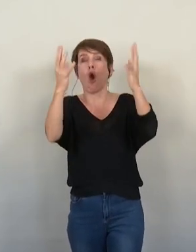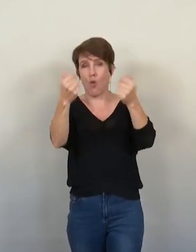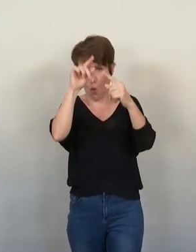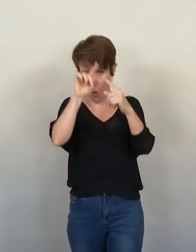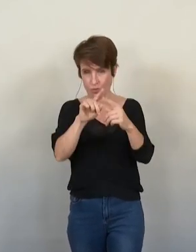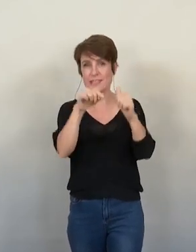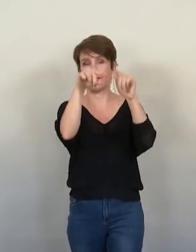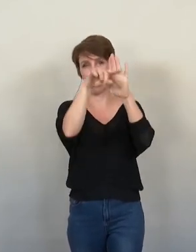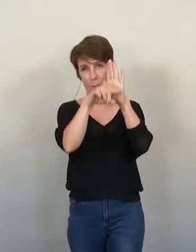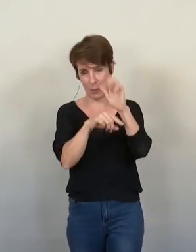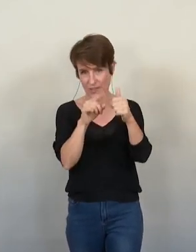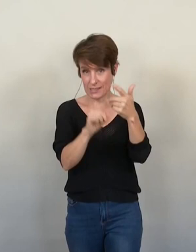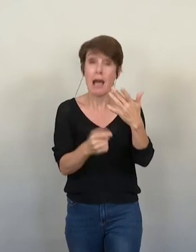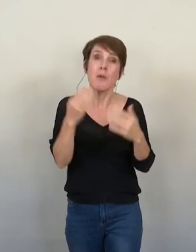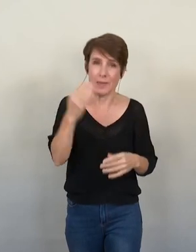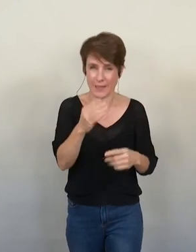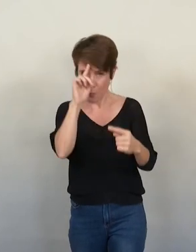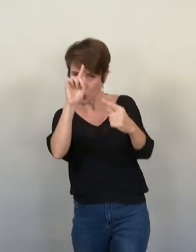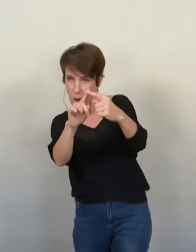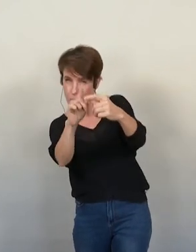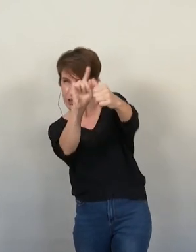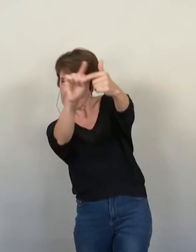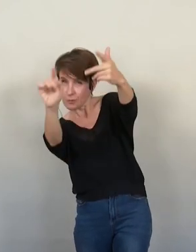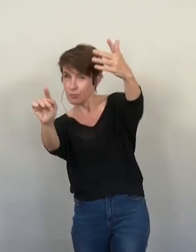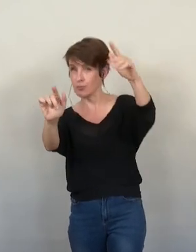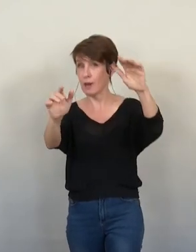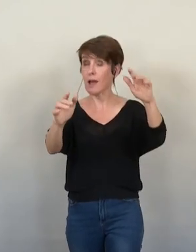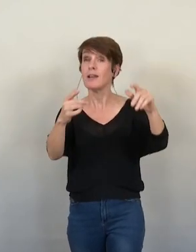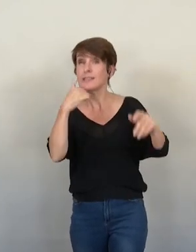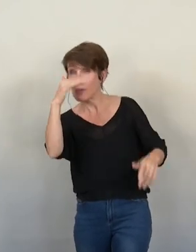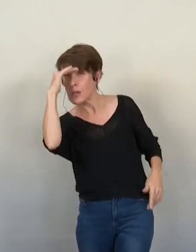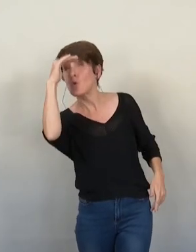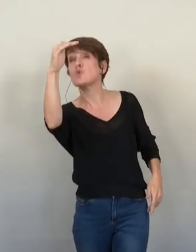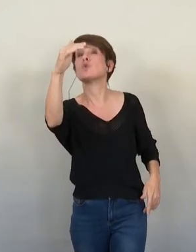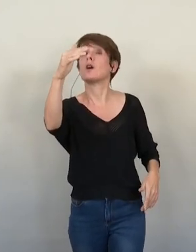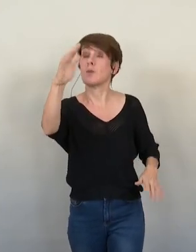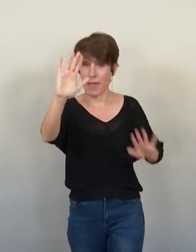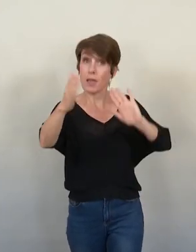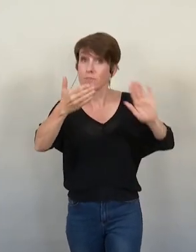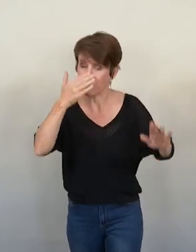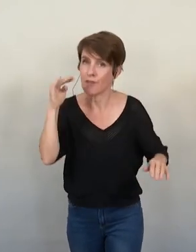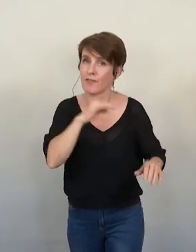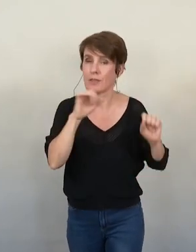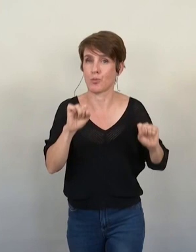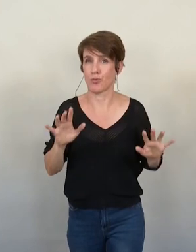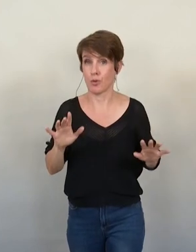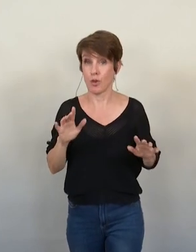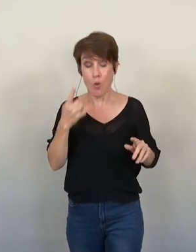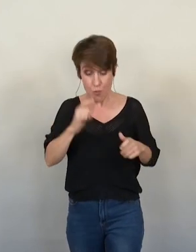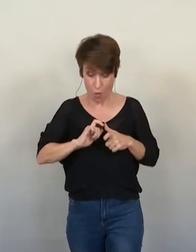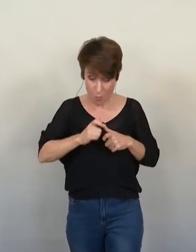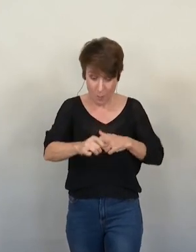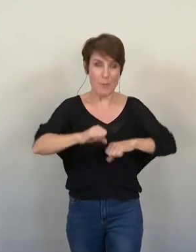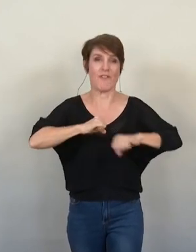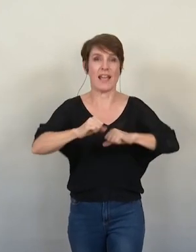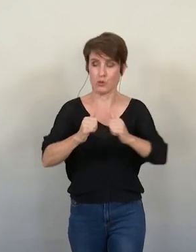de de se fixer des objectifs à grosse maille surtout un horizon qui est à la fois proche et lointain pour pouvoir traduire en action des des résolutions qui